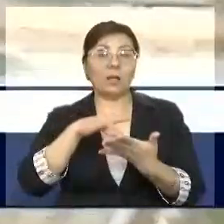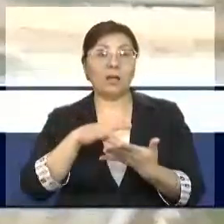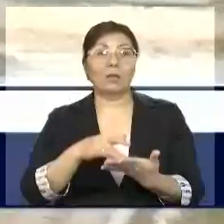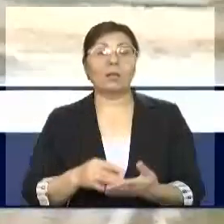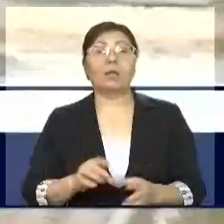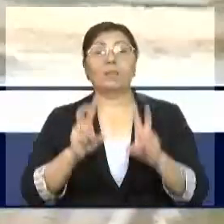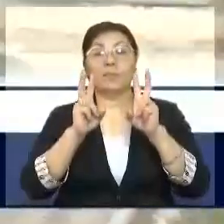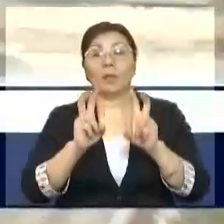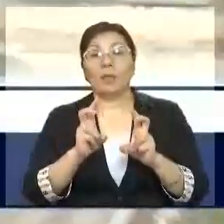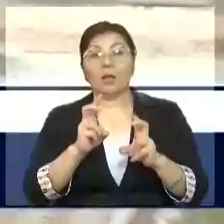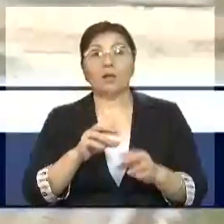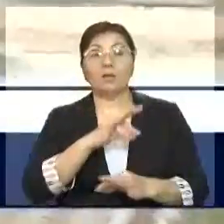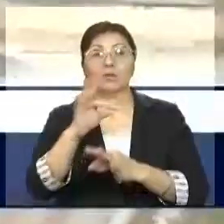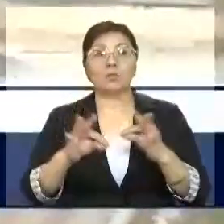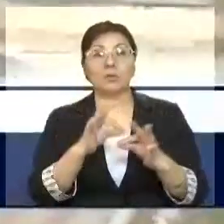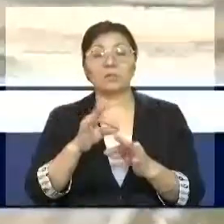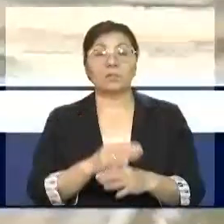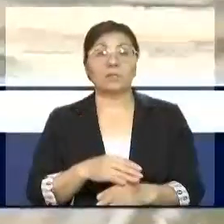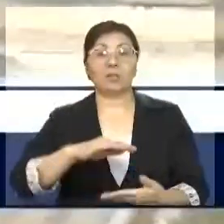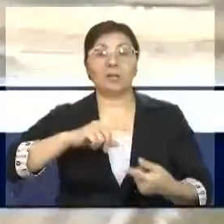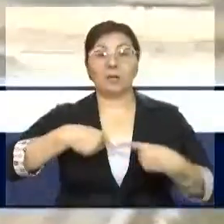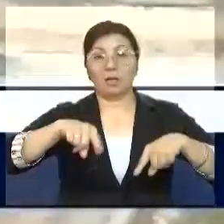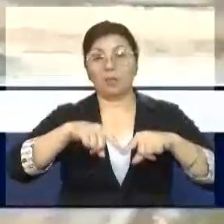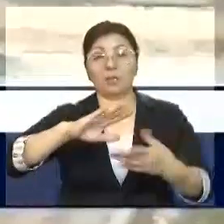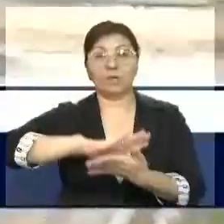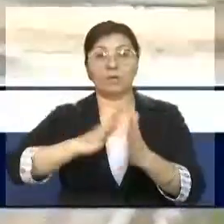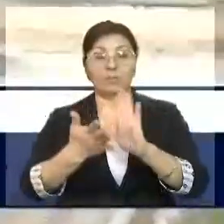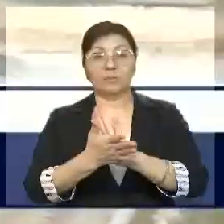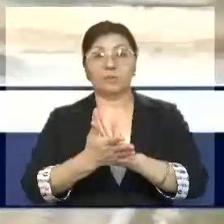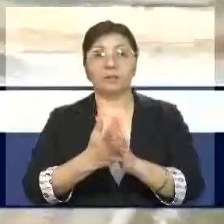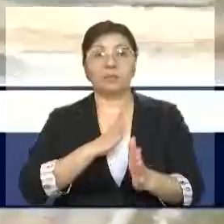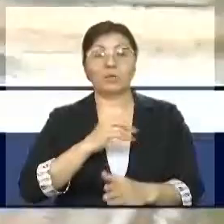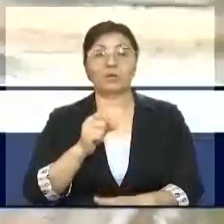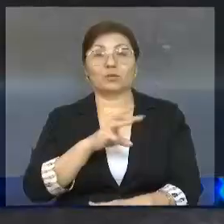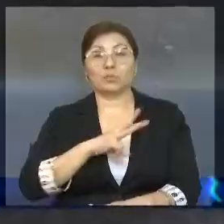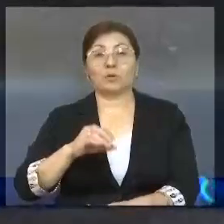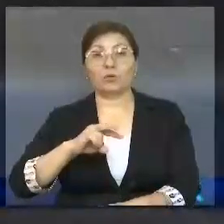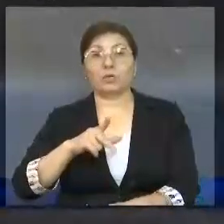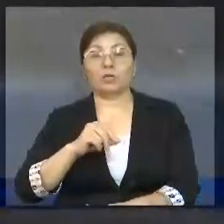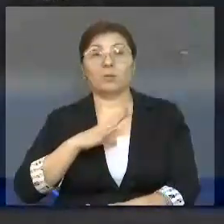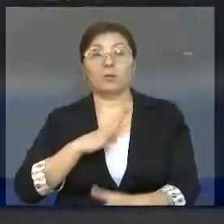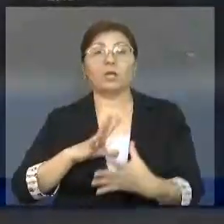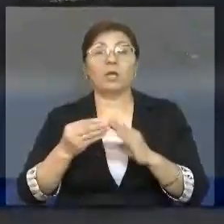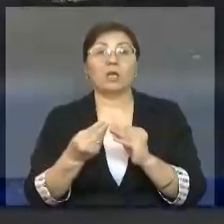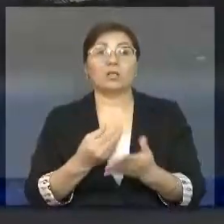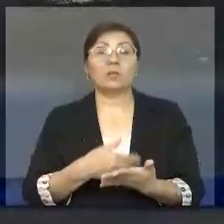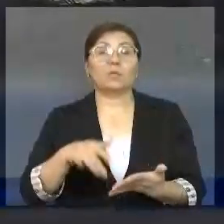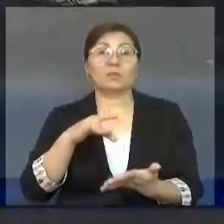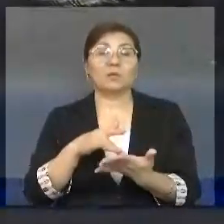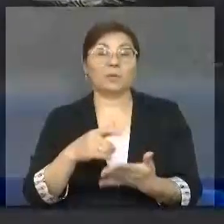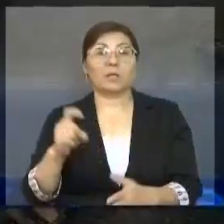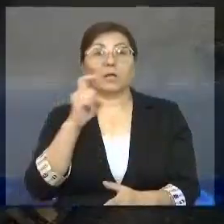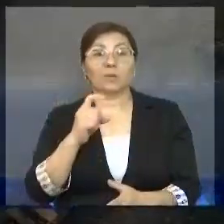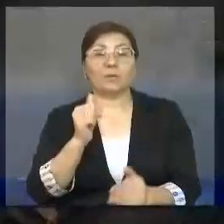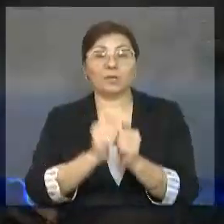ERG компаниясы меморандумына сәйкес, яғни келісімшарт, ол 100 миллион теңгеге көрсетілген. Жалпы мұны қала салатын Хромтау